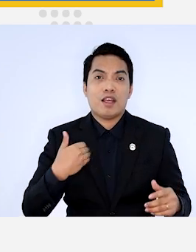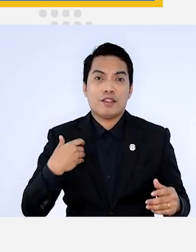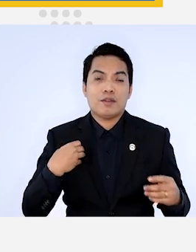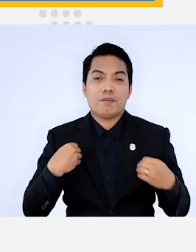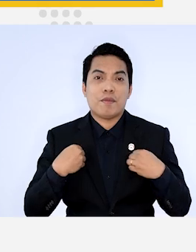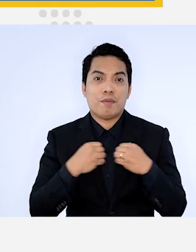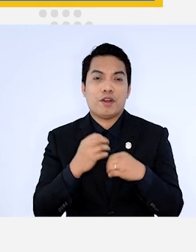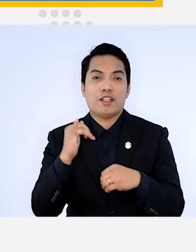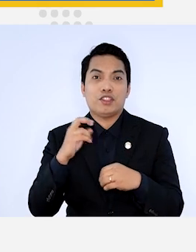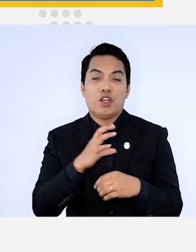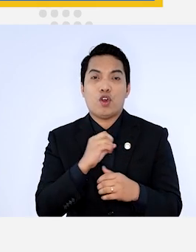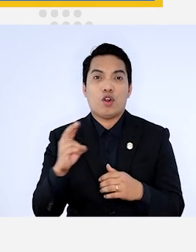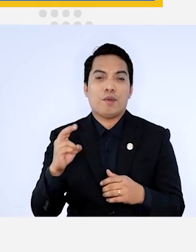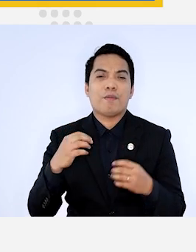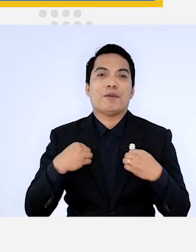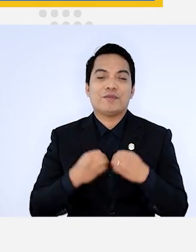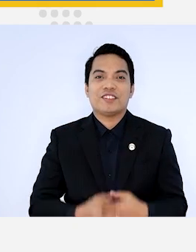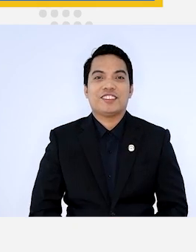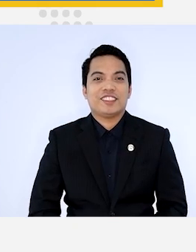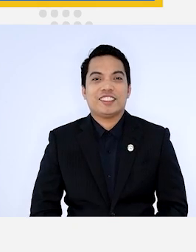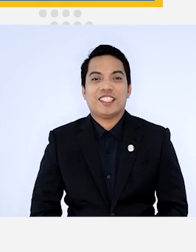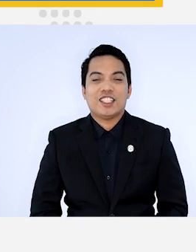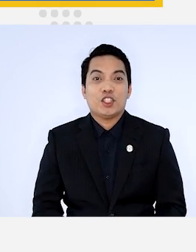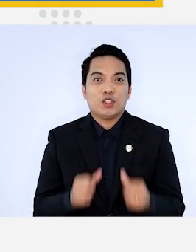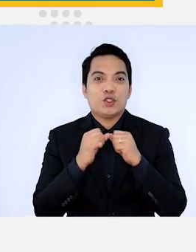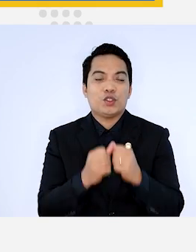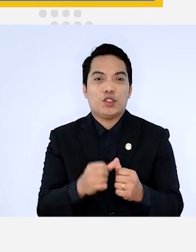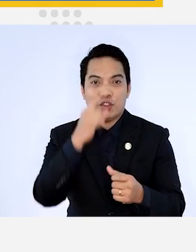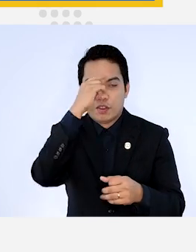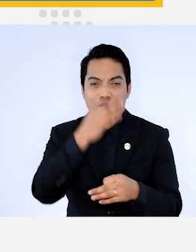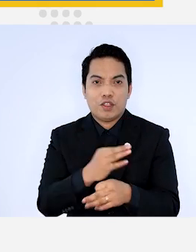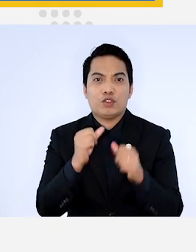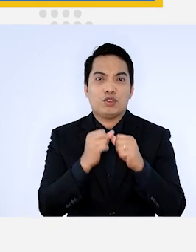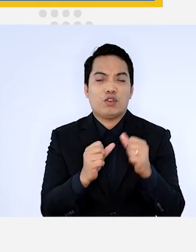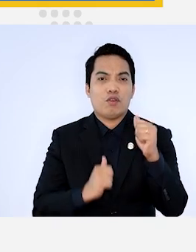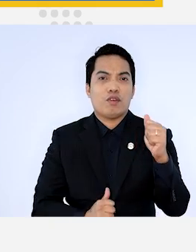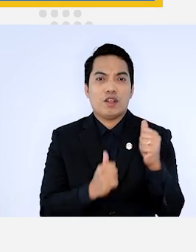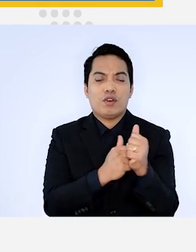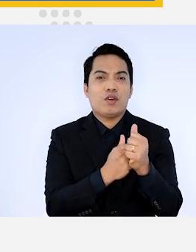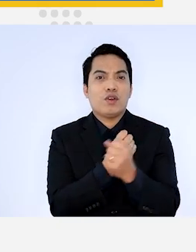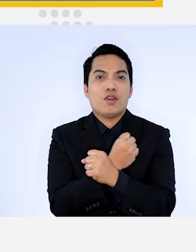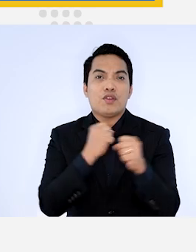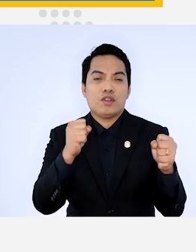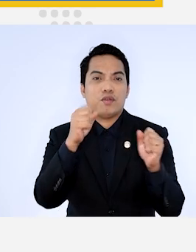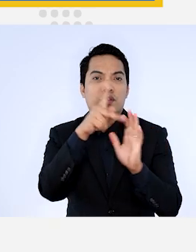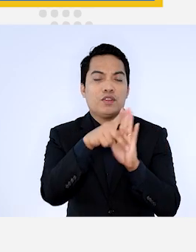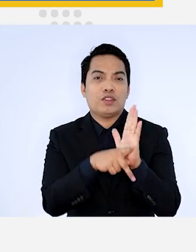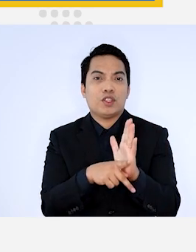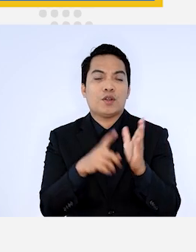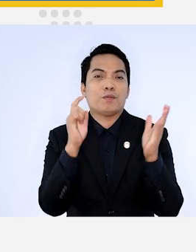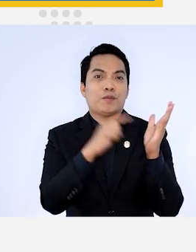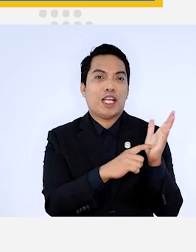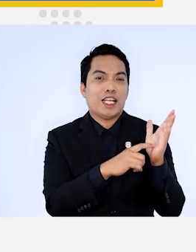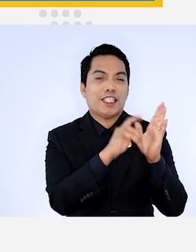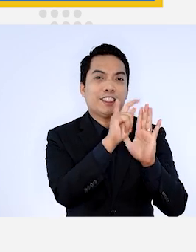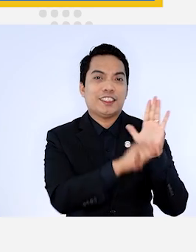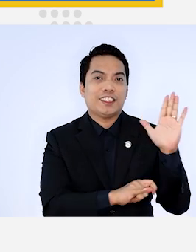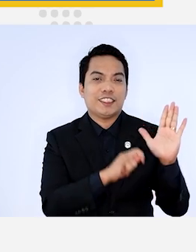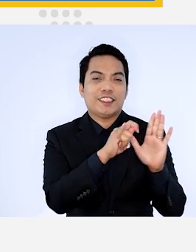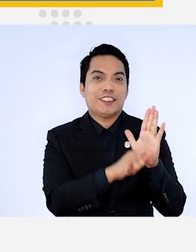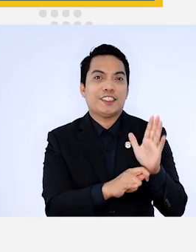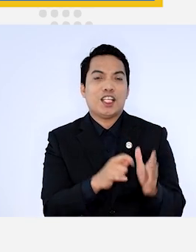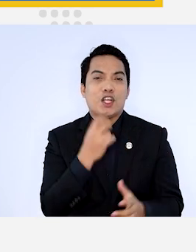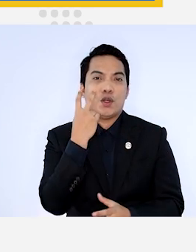hindi. Let's all keep faith and continue to follow the safety protocols. Subscribe to our YouTube channel, stream